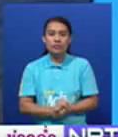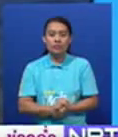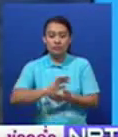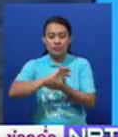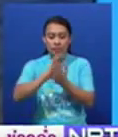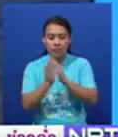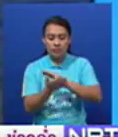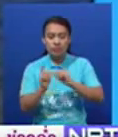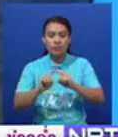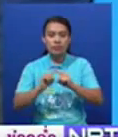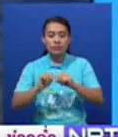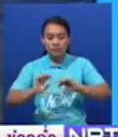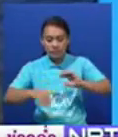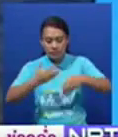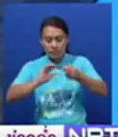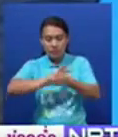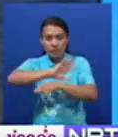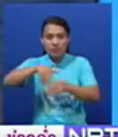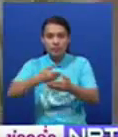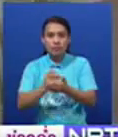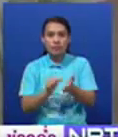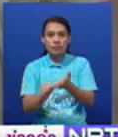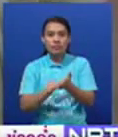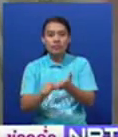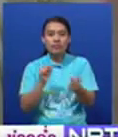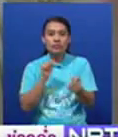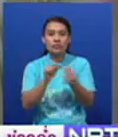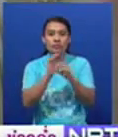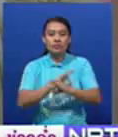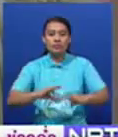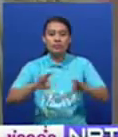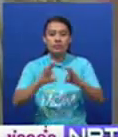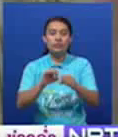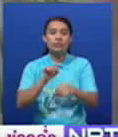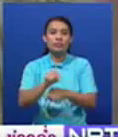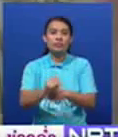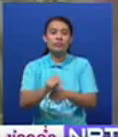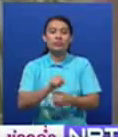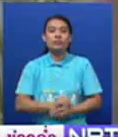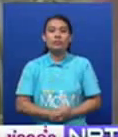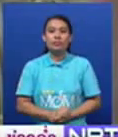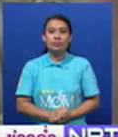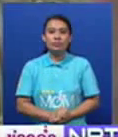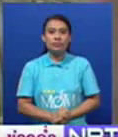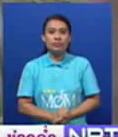รื้อทั้งระบบแต่ว่าปรับแก้ในส่วนที่สำคัญและจำเป็นเท่านั้น